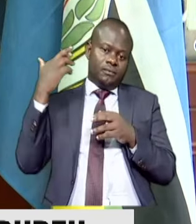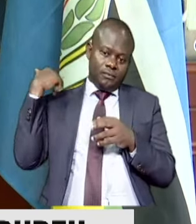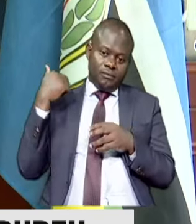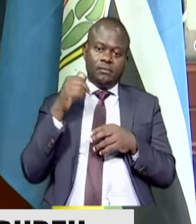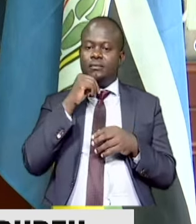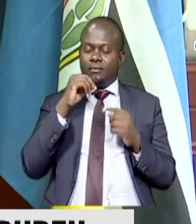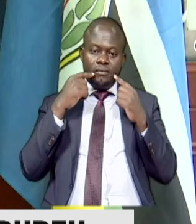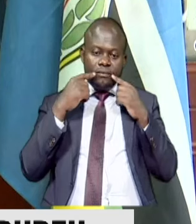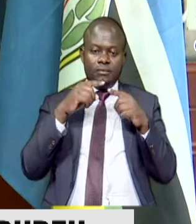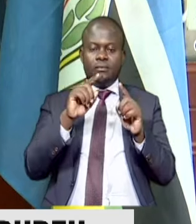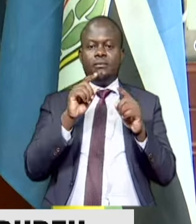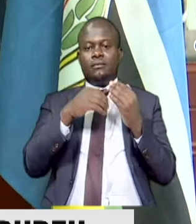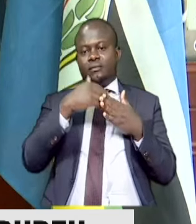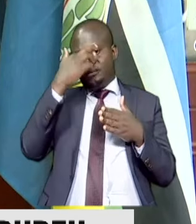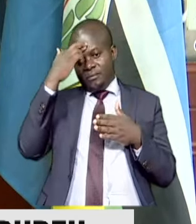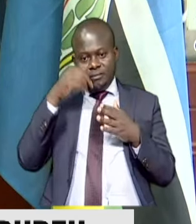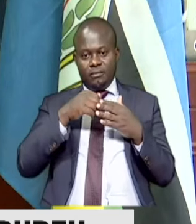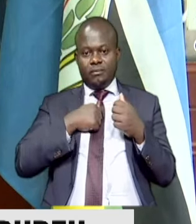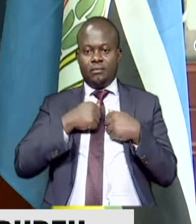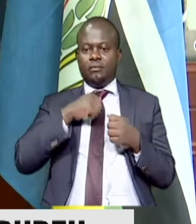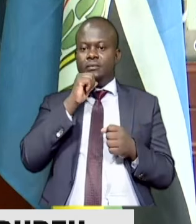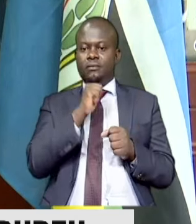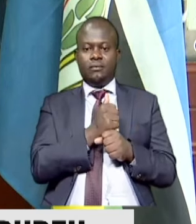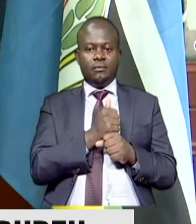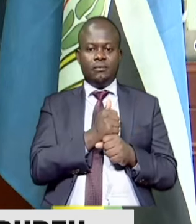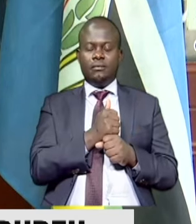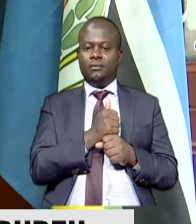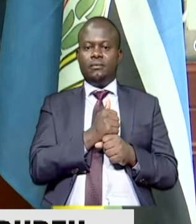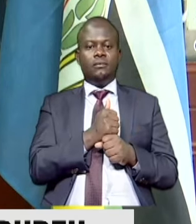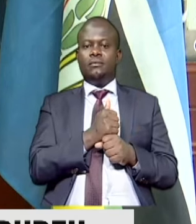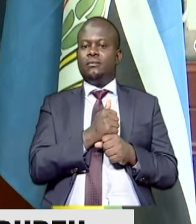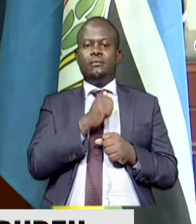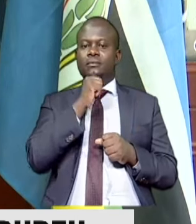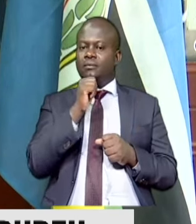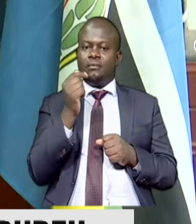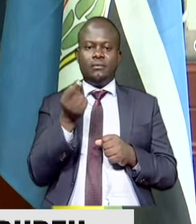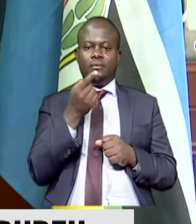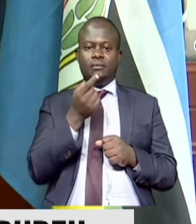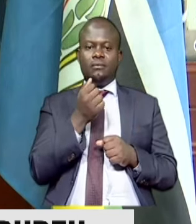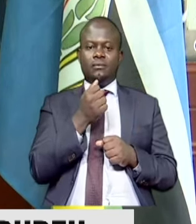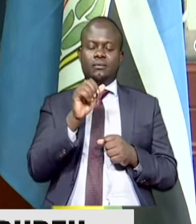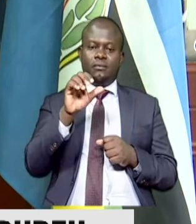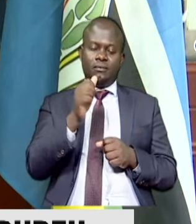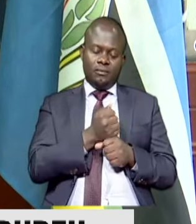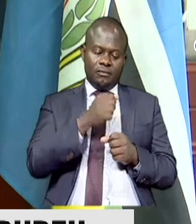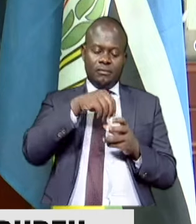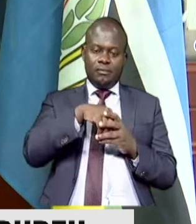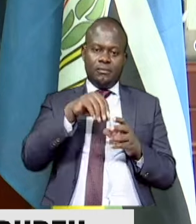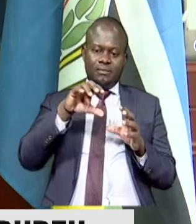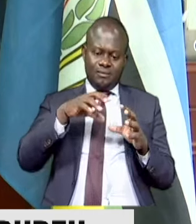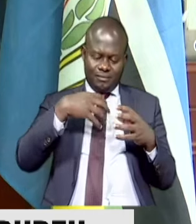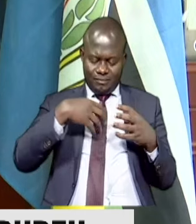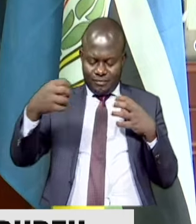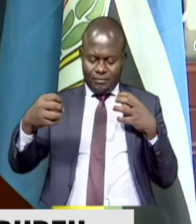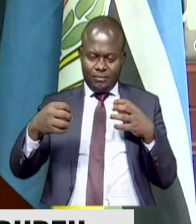ntabwo rirasohoka niyo mpamvu mu Rwanda bidakorwa nta ntangingo zikurwamo ngo zizafashwa